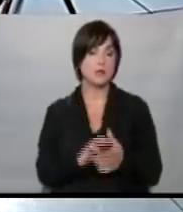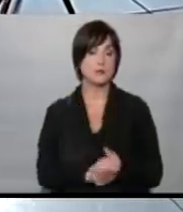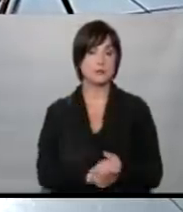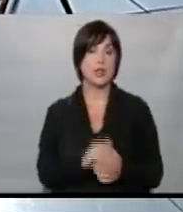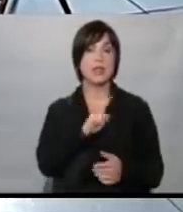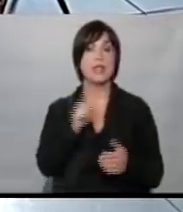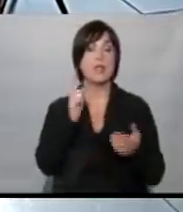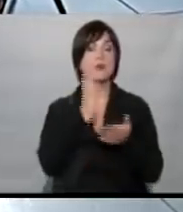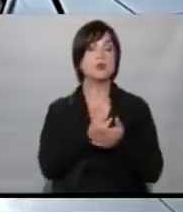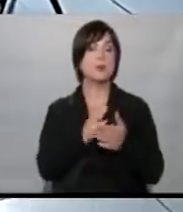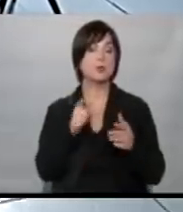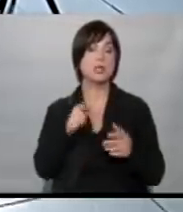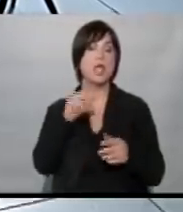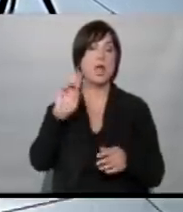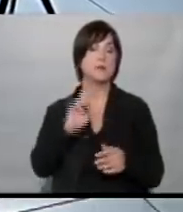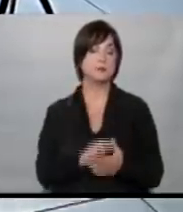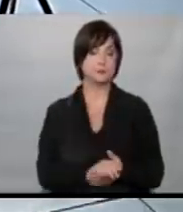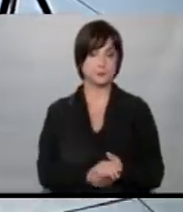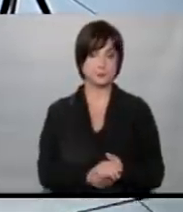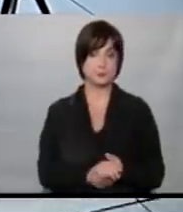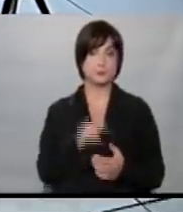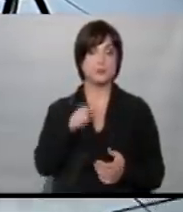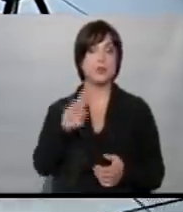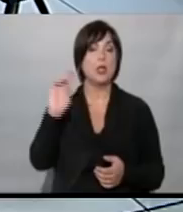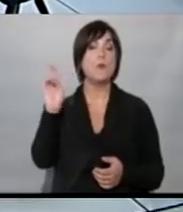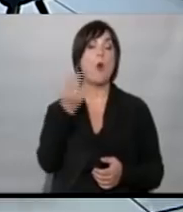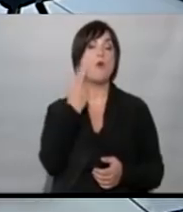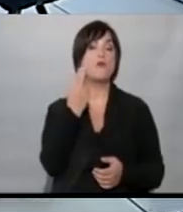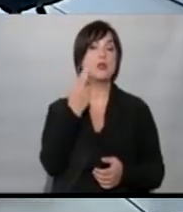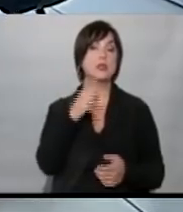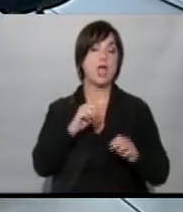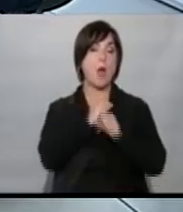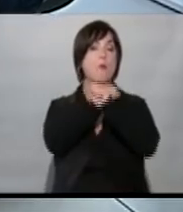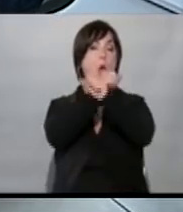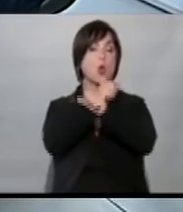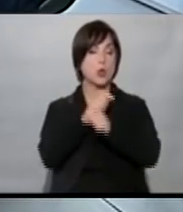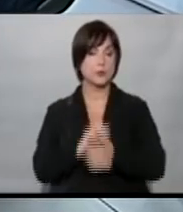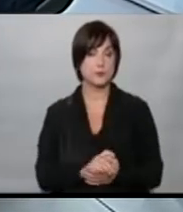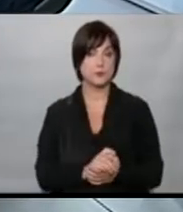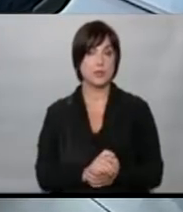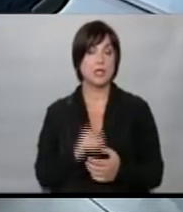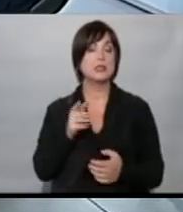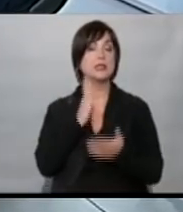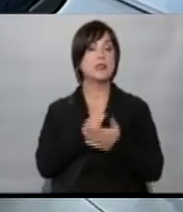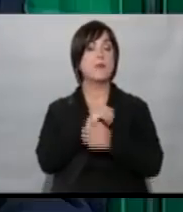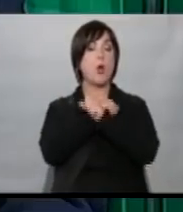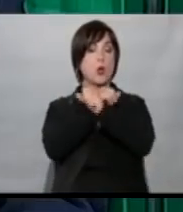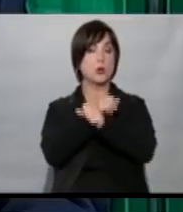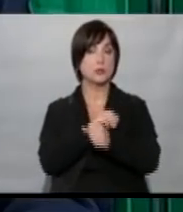Не беше против уставно. Па повикаја, Донка, нели повикаја на... На бойкот. Не, нели се, беше, па се бойкотираше